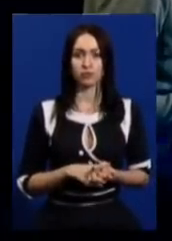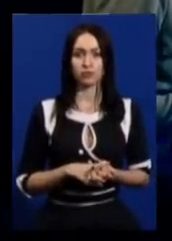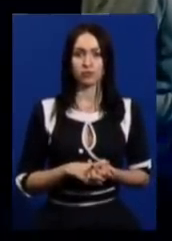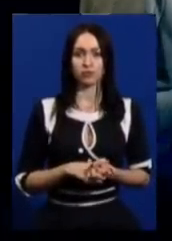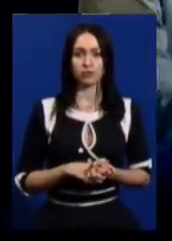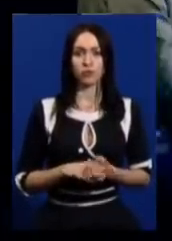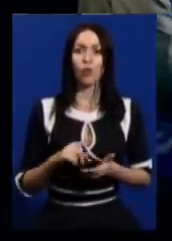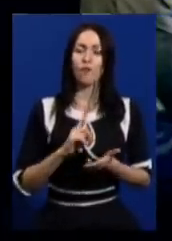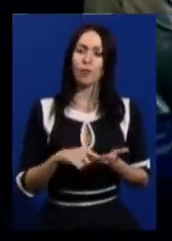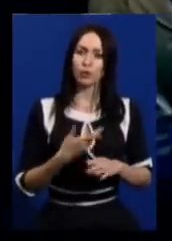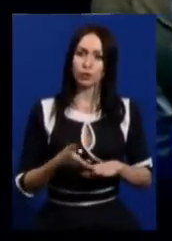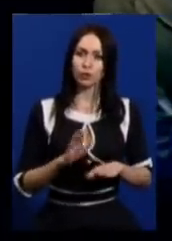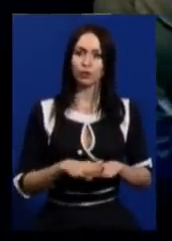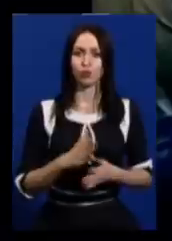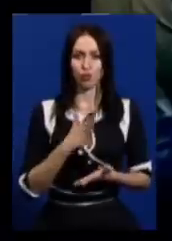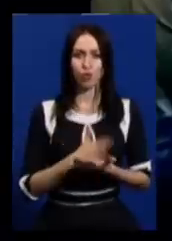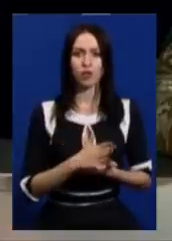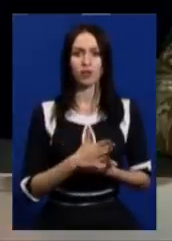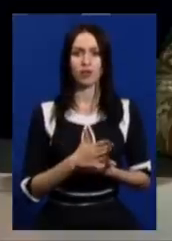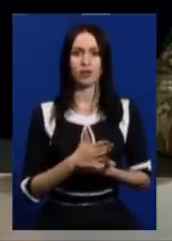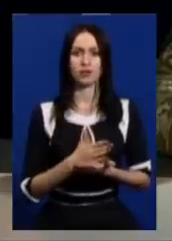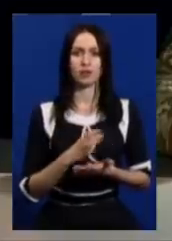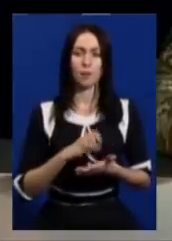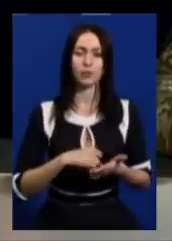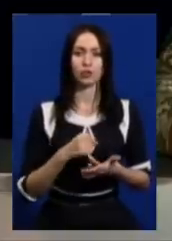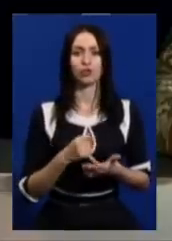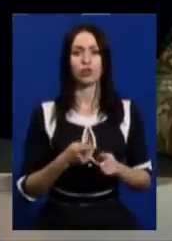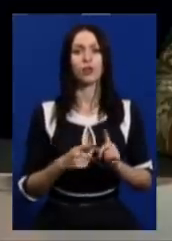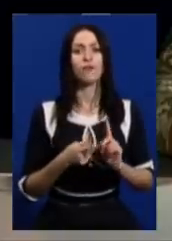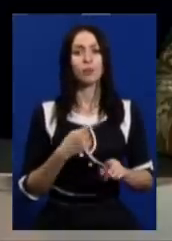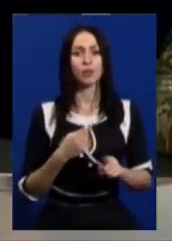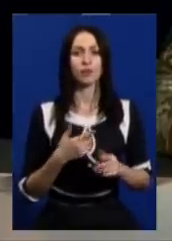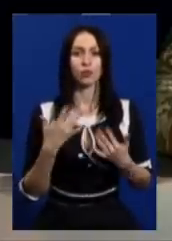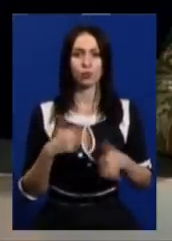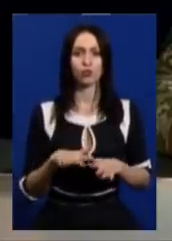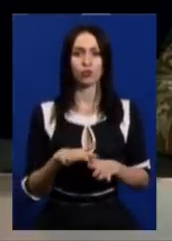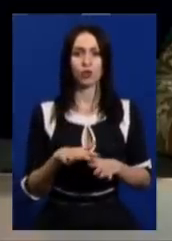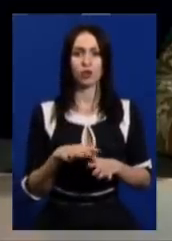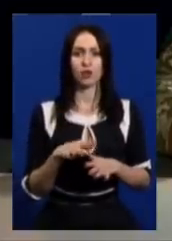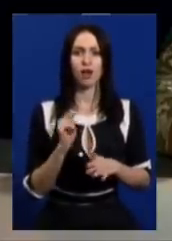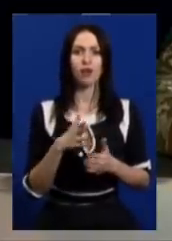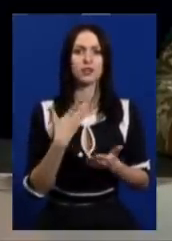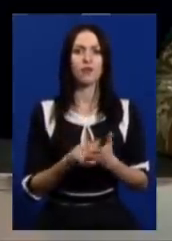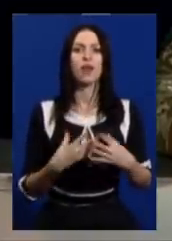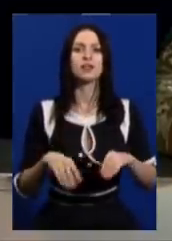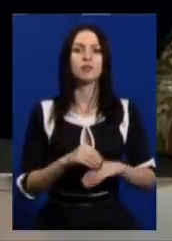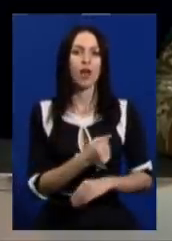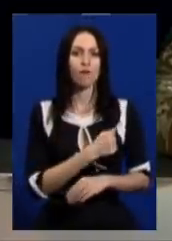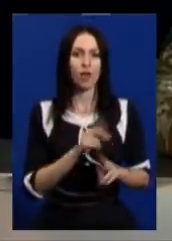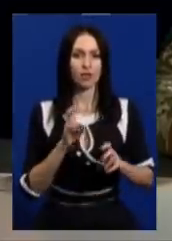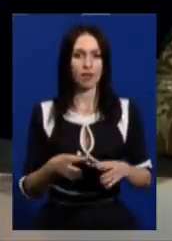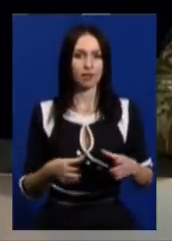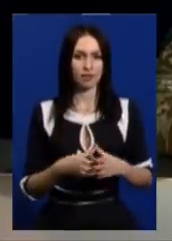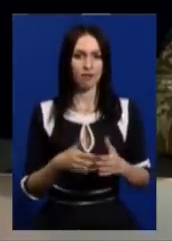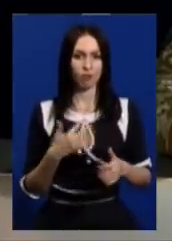Ну, вопрос сложный. Несколько аспектов я в этом вижу. Во-первых, там уже как бы образовывается своя семья военная. Это